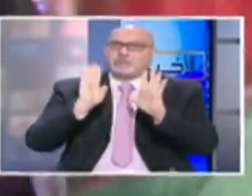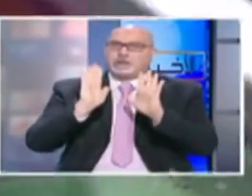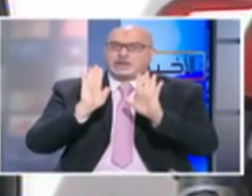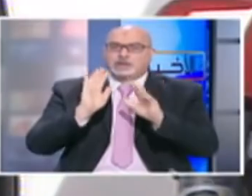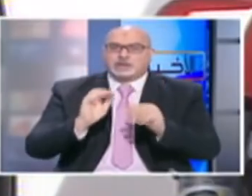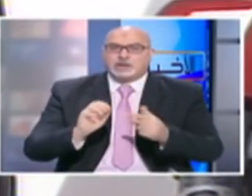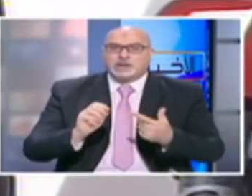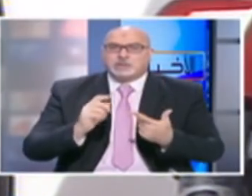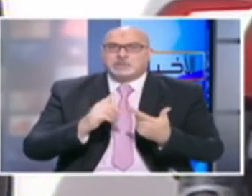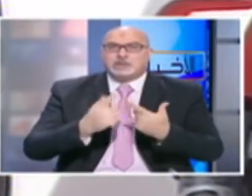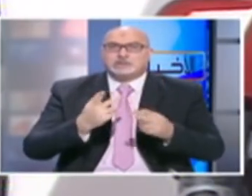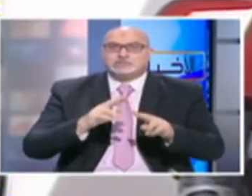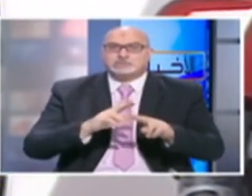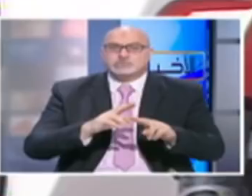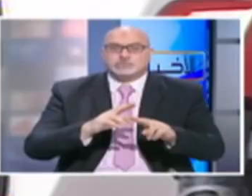ولسنا هواة حرب،